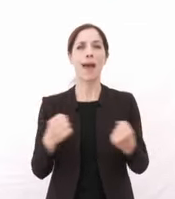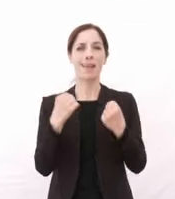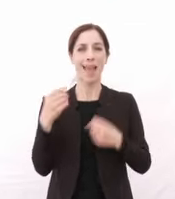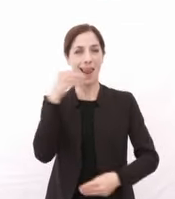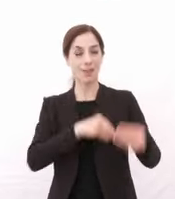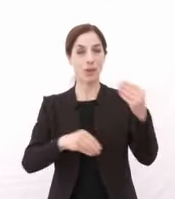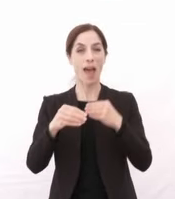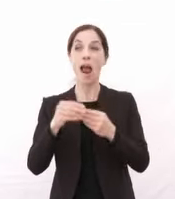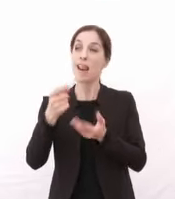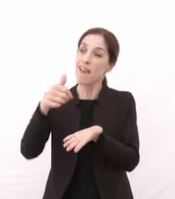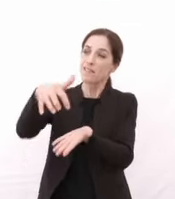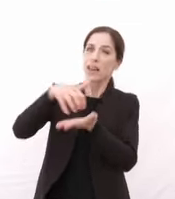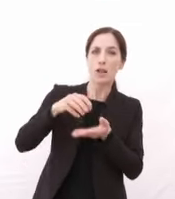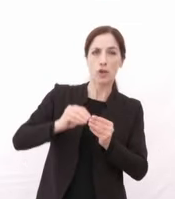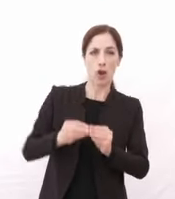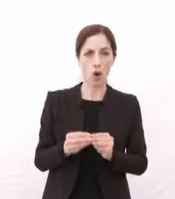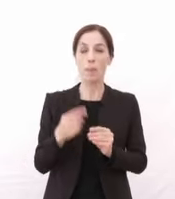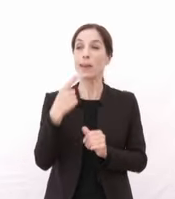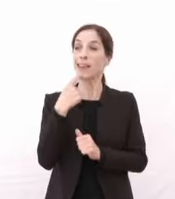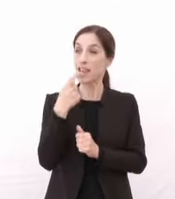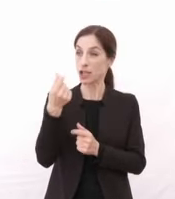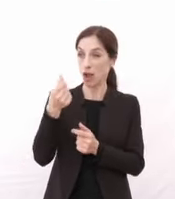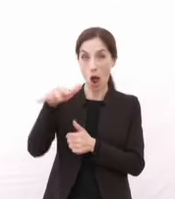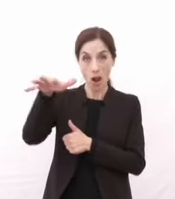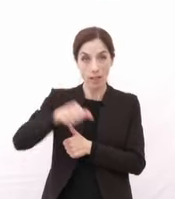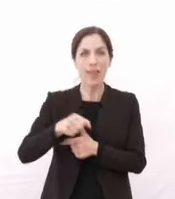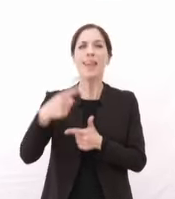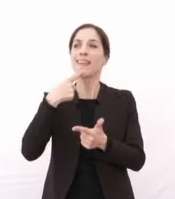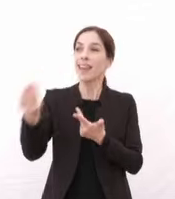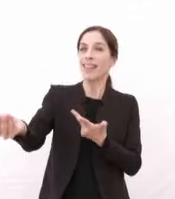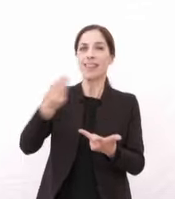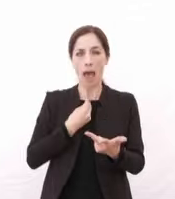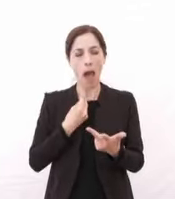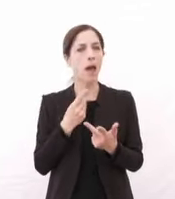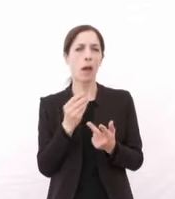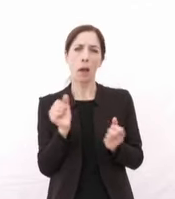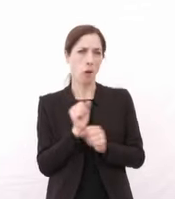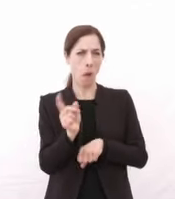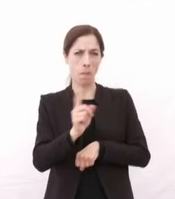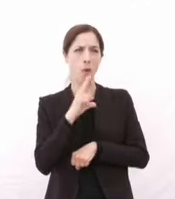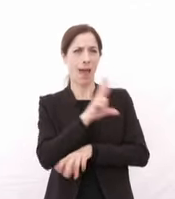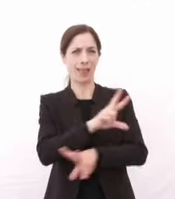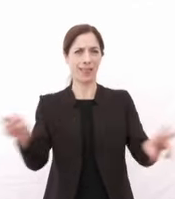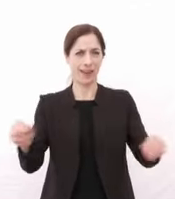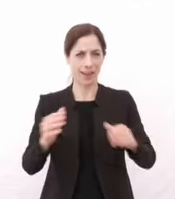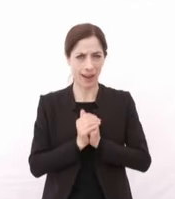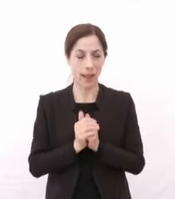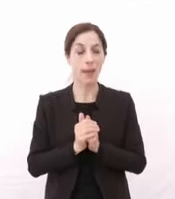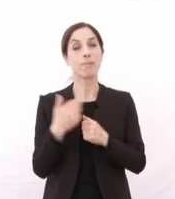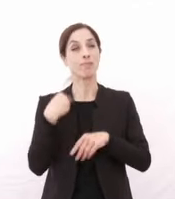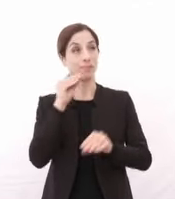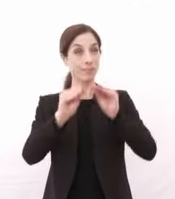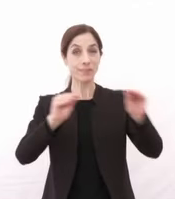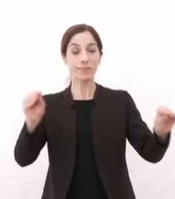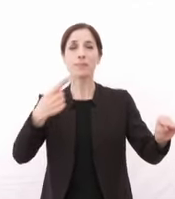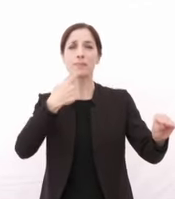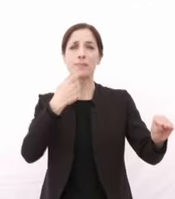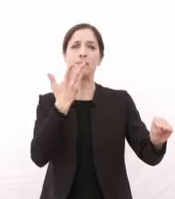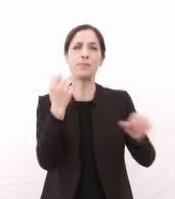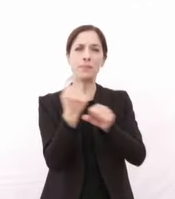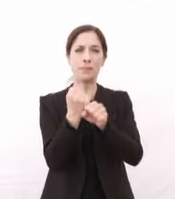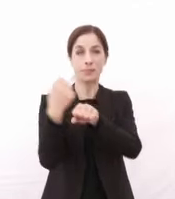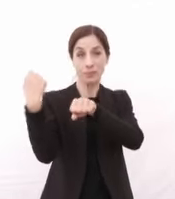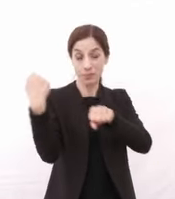e dove si prendono i soldi e chi li dà. Un appello che chiede a chi si vuole impegnare nelle istituzioni